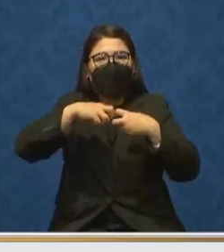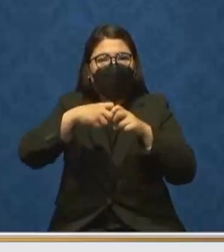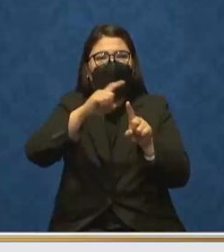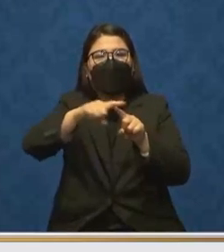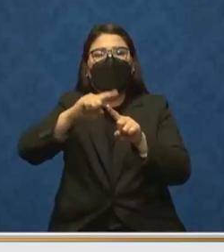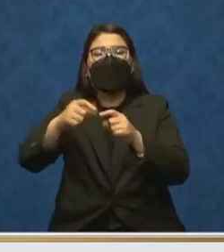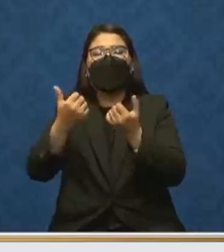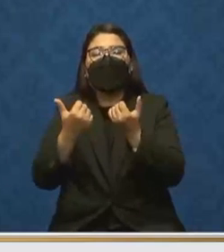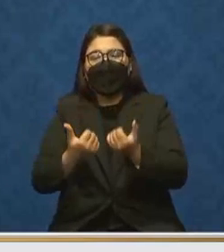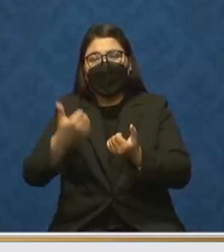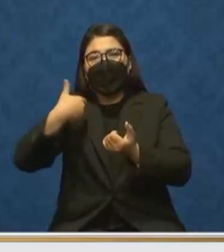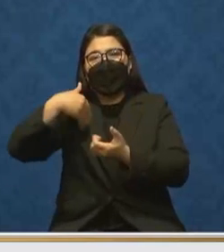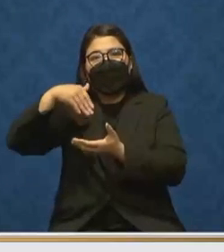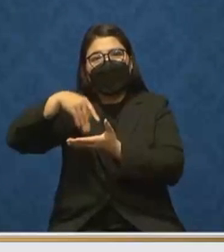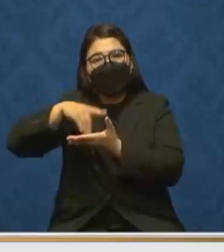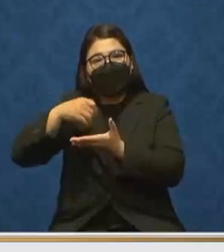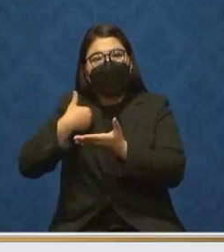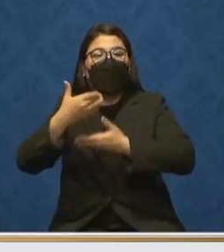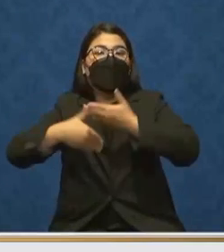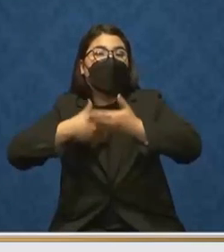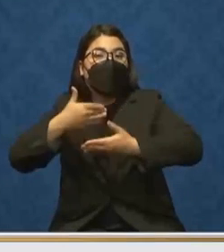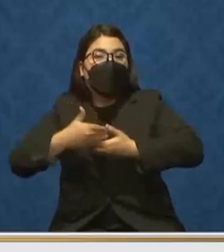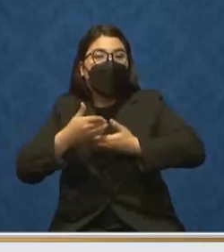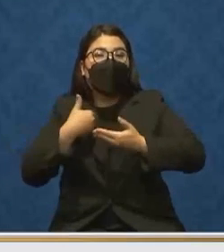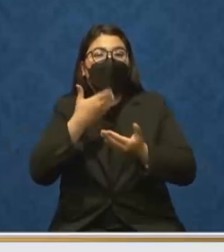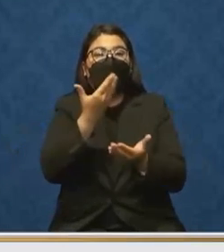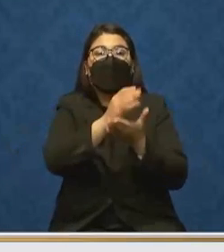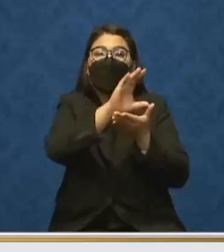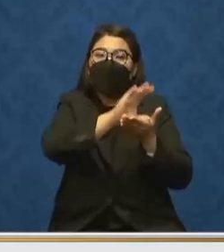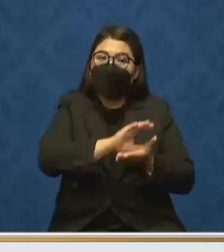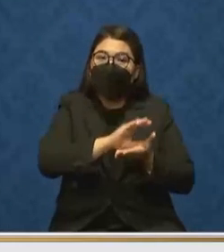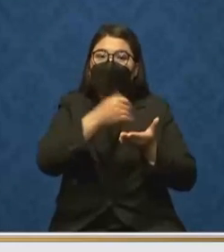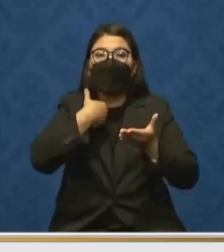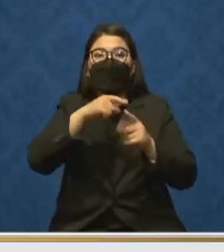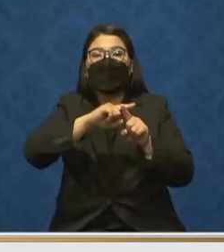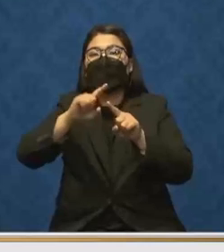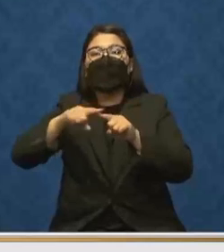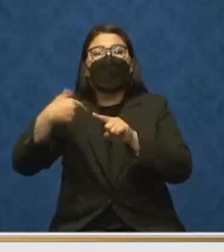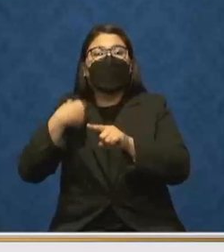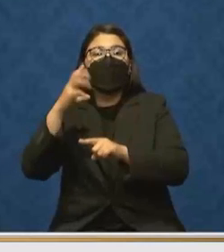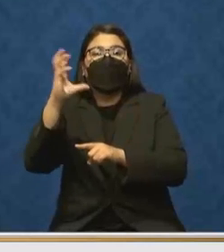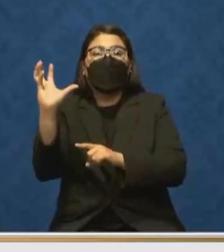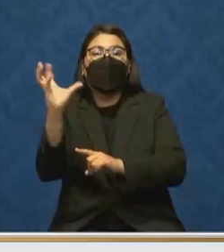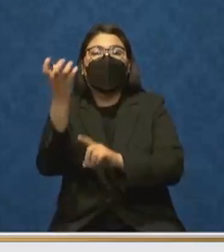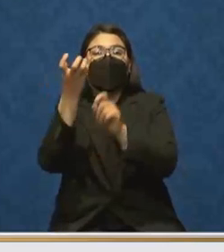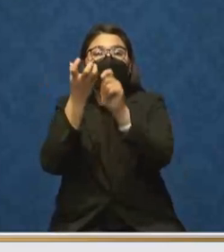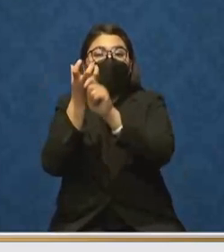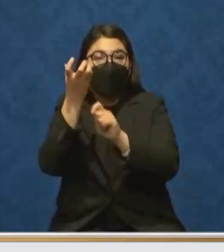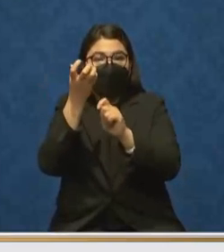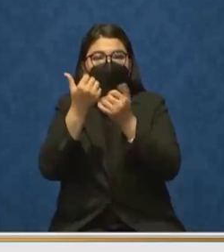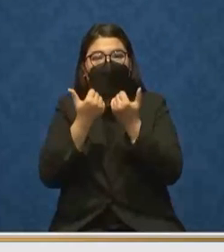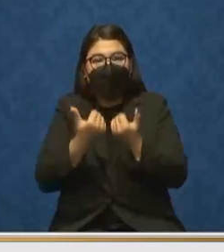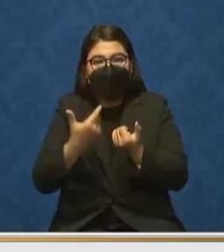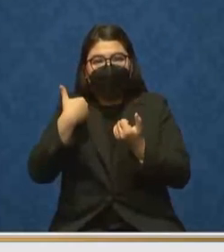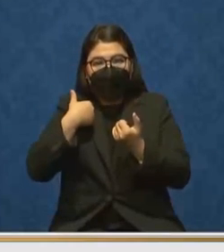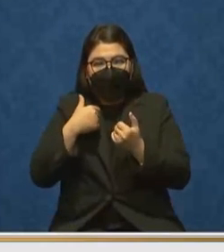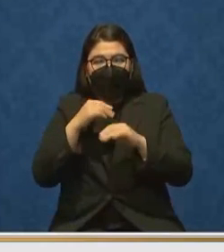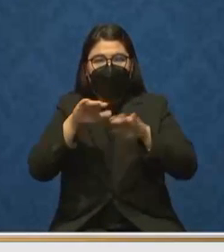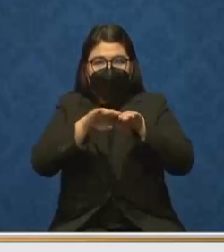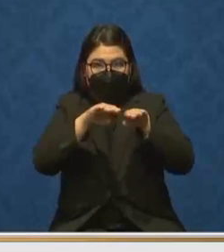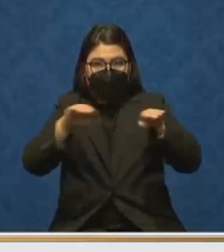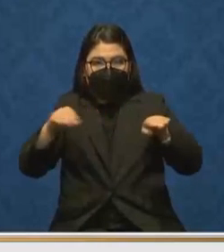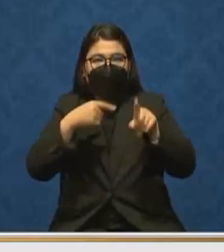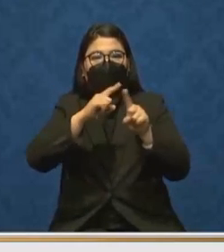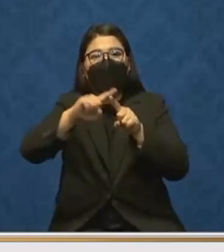ศูนย์กลางการค้าการลงทุนและการบริการในภูมิภาคเอเชียโดยการพัฒนาความเป็นมาตรฐานสากลและส่งเสริม